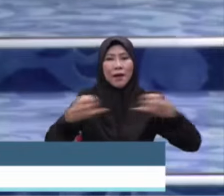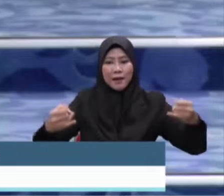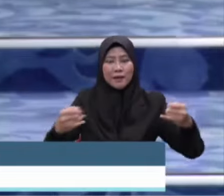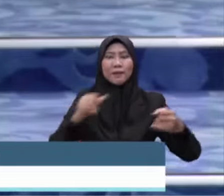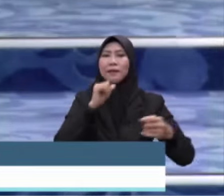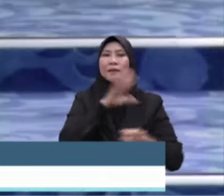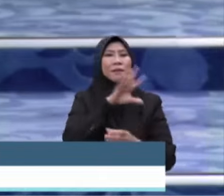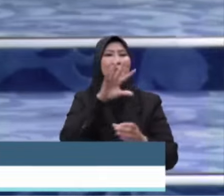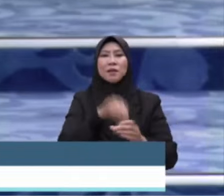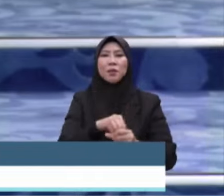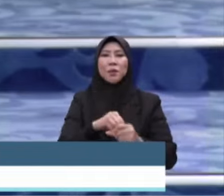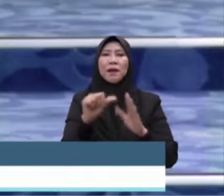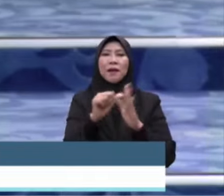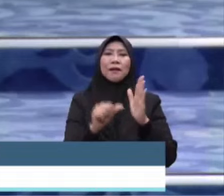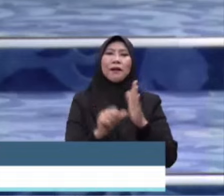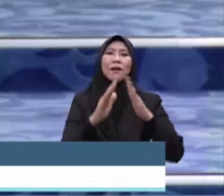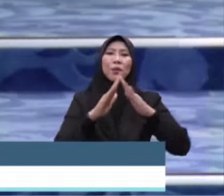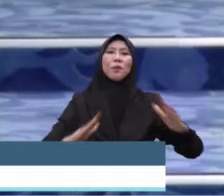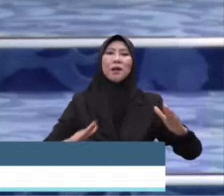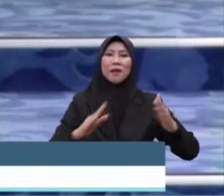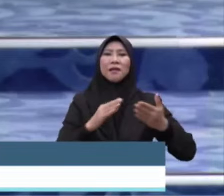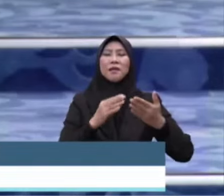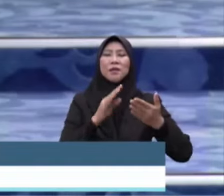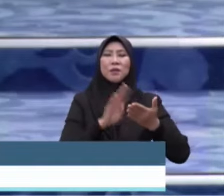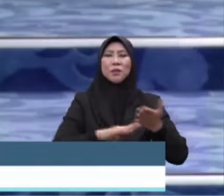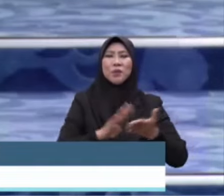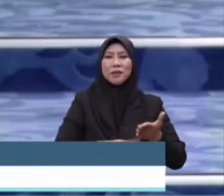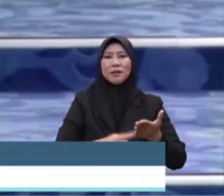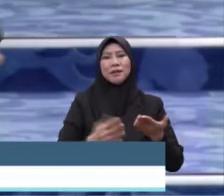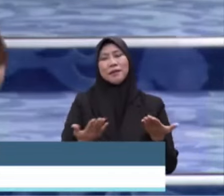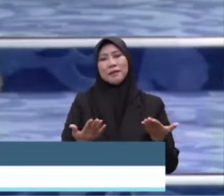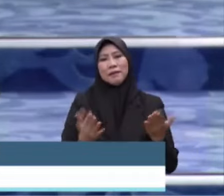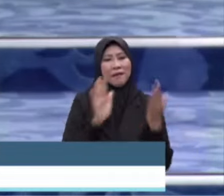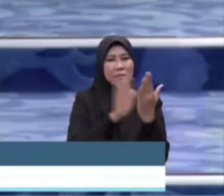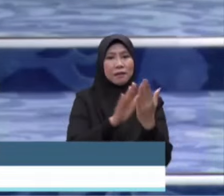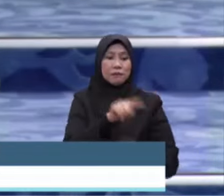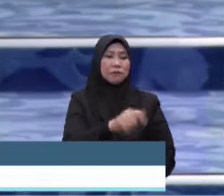dalam akta rumah judi terbuka dan akta rohani